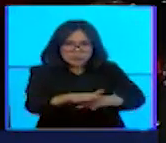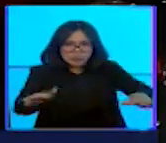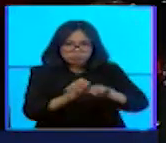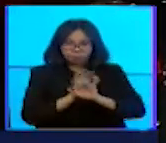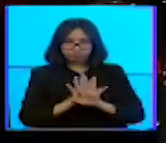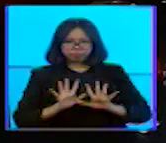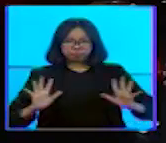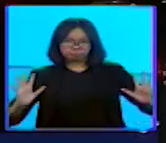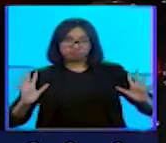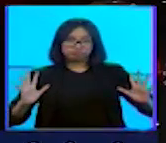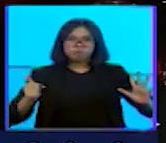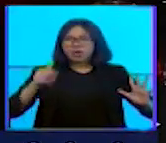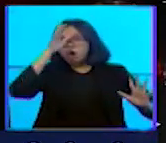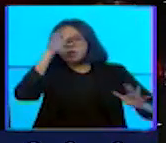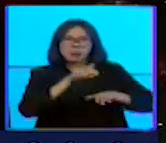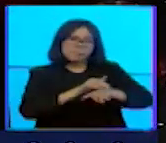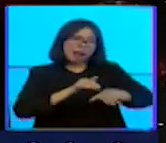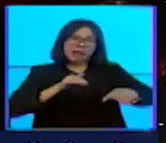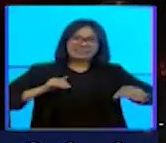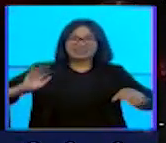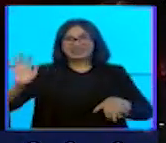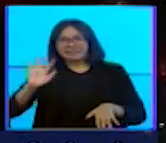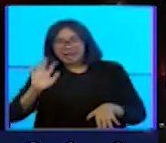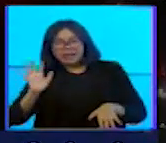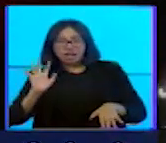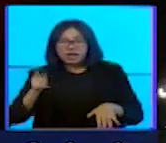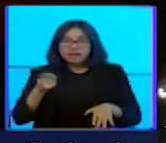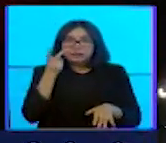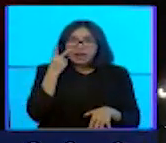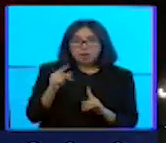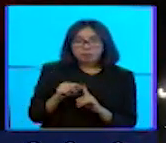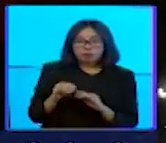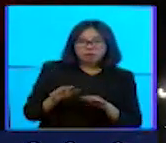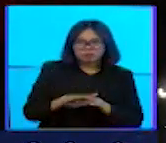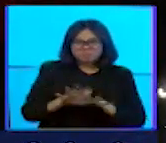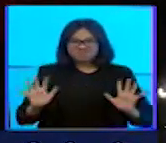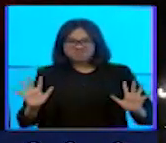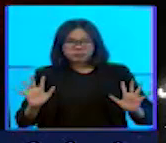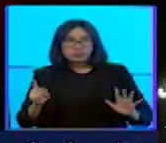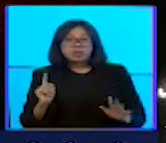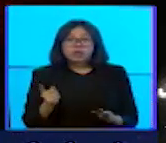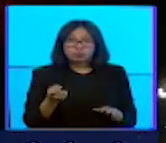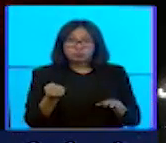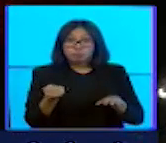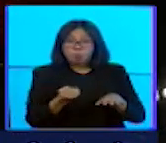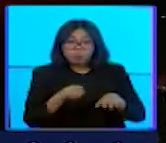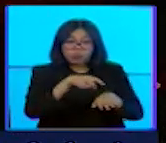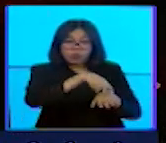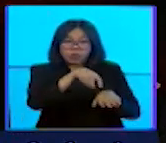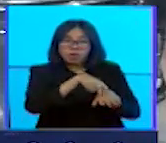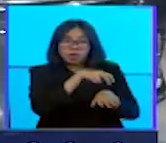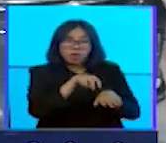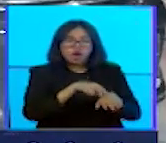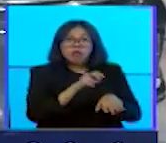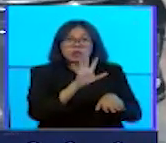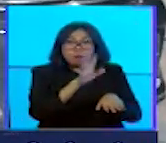memecah kemacetan-kemacetan yang ada di dalam maupun yang ada di luar. Satu orang mungkin cepat, tapi kalau satu mobil itu ada 5 orang, 6 orang itu bikin